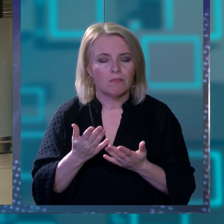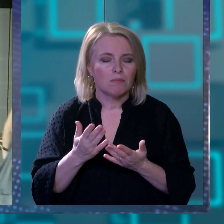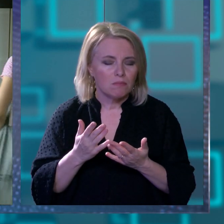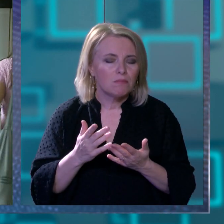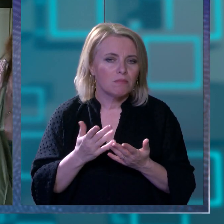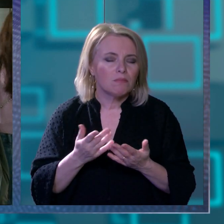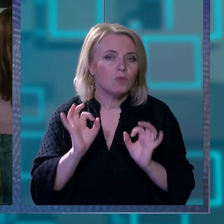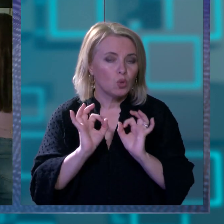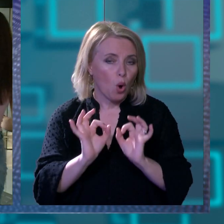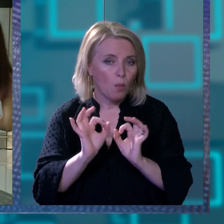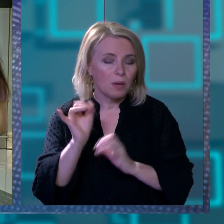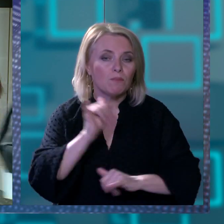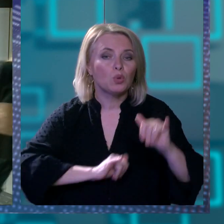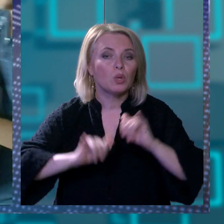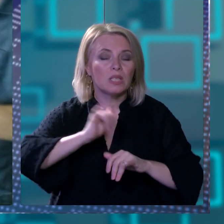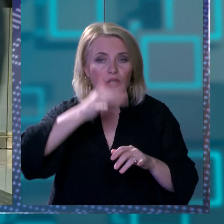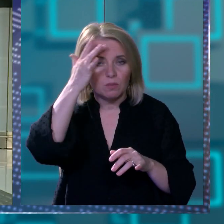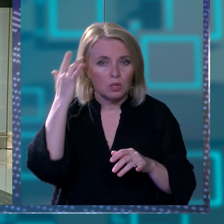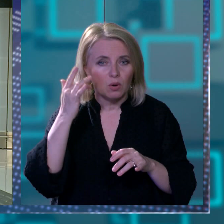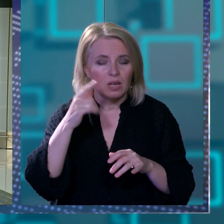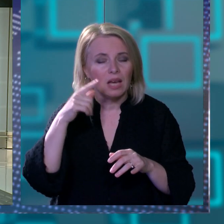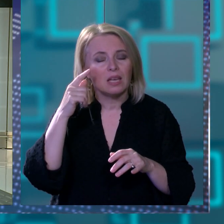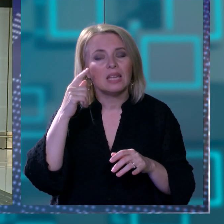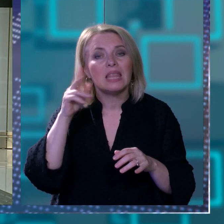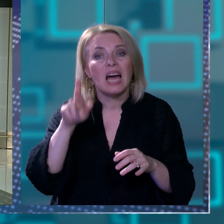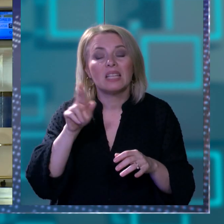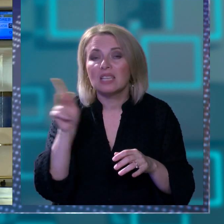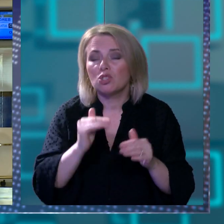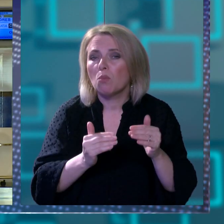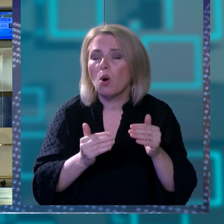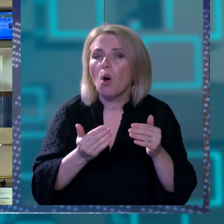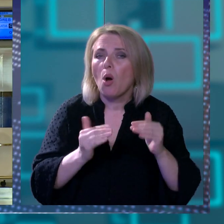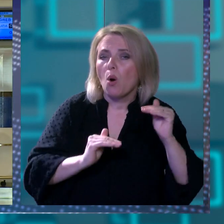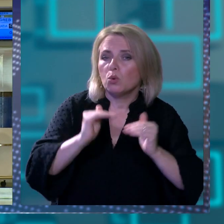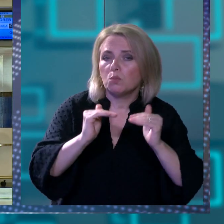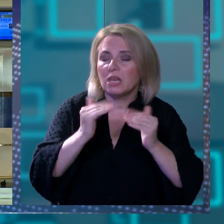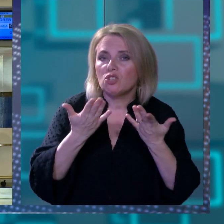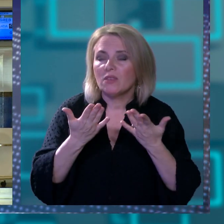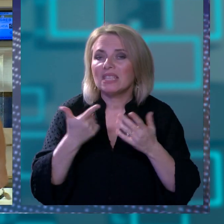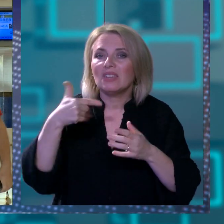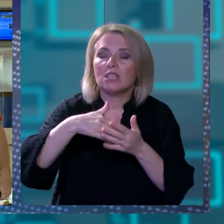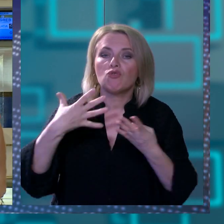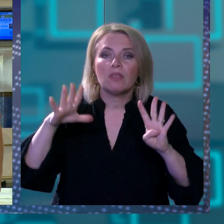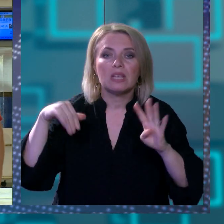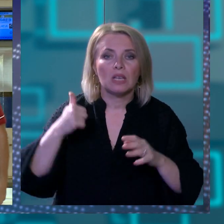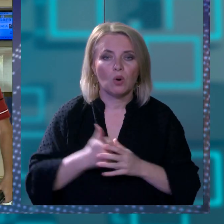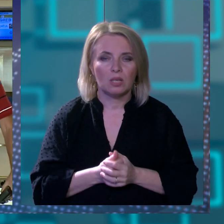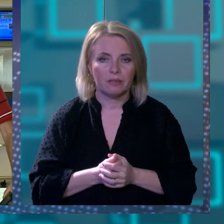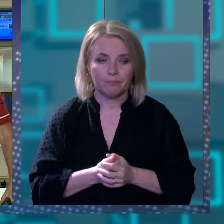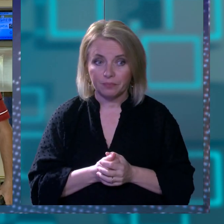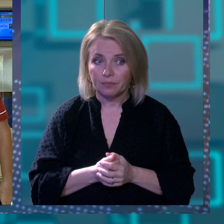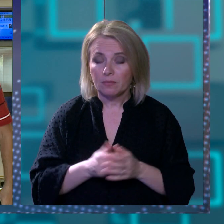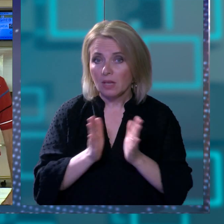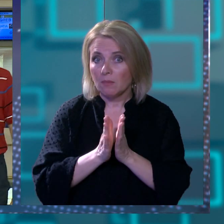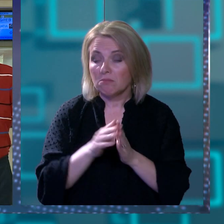turističkim sezonama. I nadam se da se više nećemo uspoređivati sa 2019. godinom. Možda samo za kraj osvrt na budžet turističke zajednice